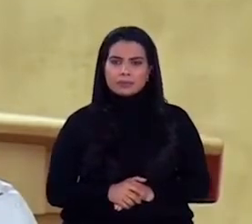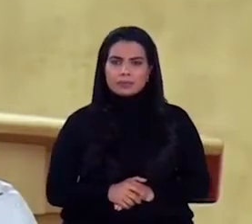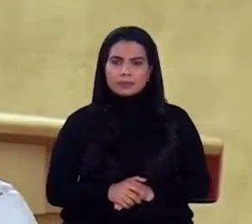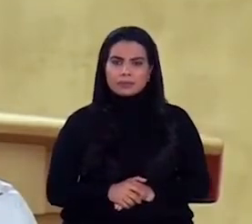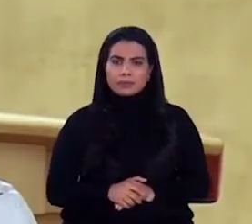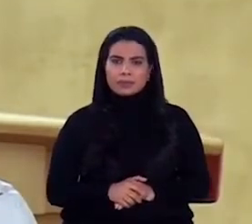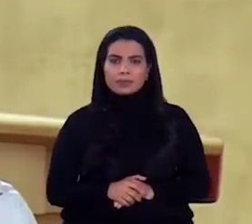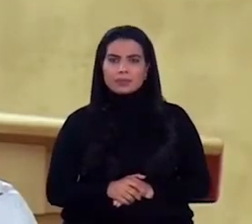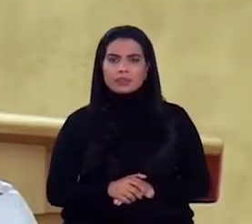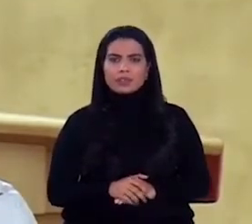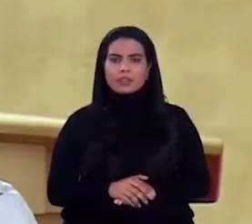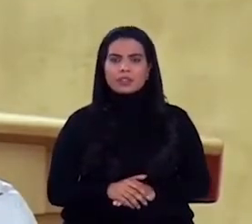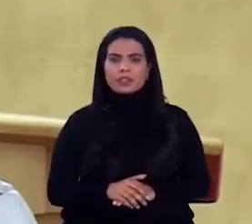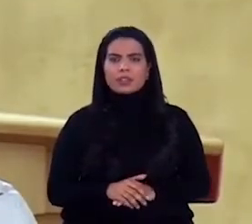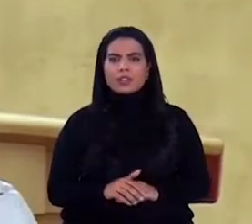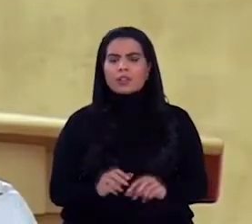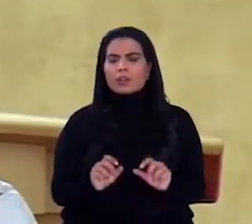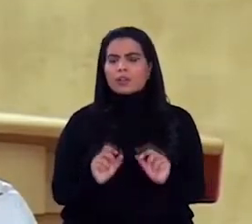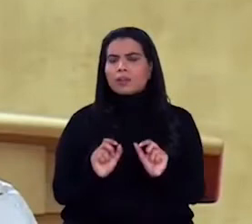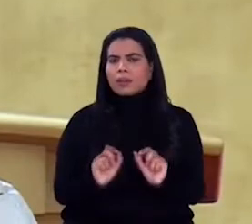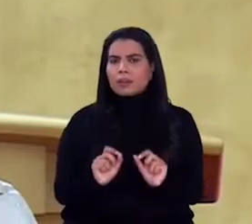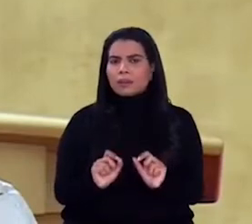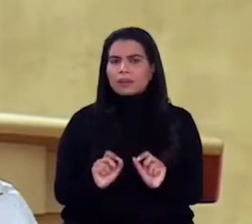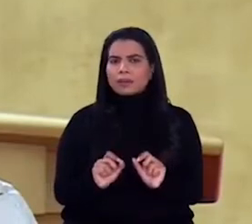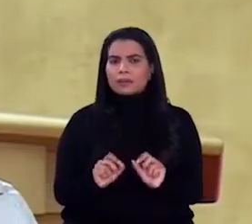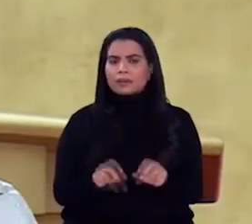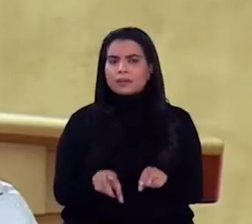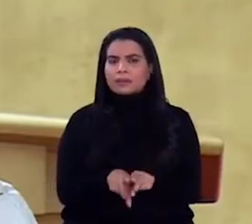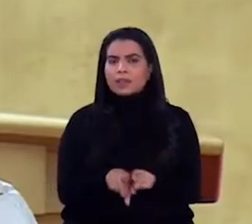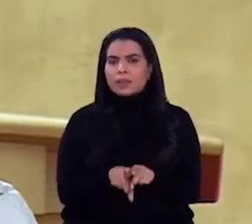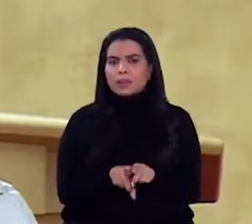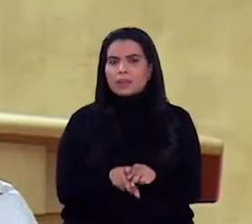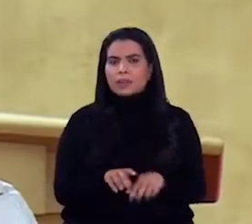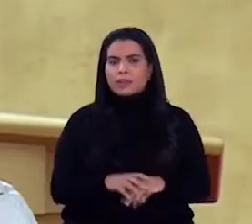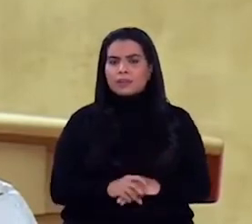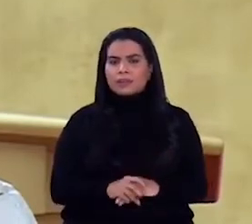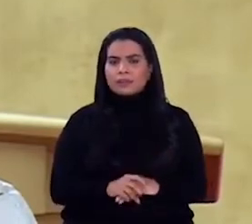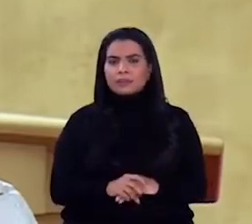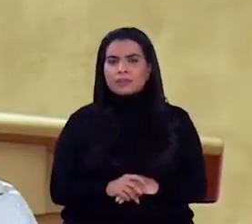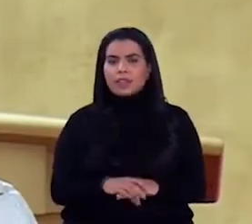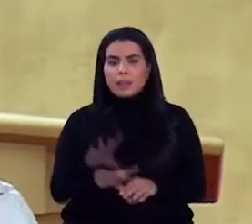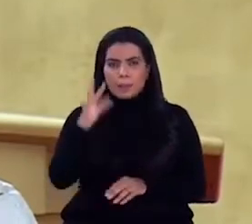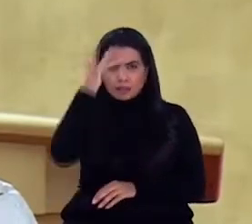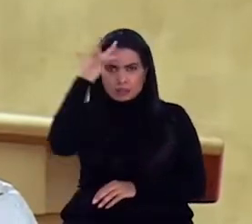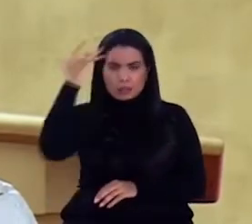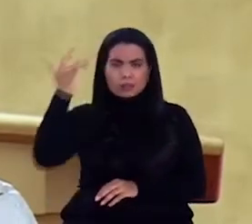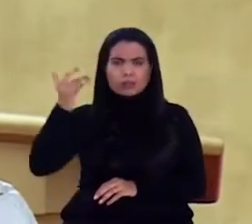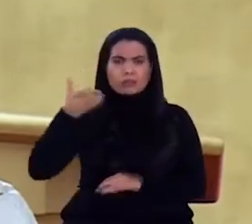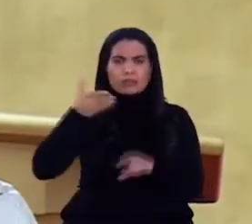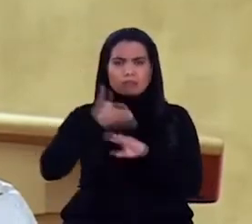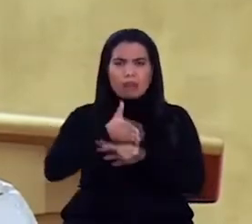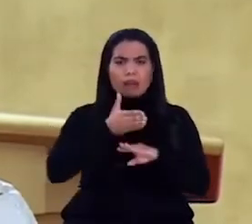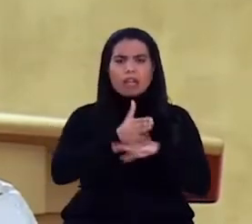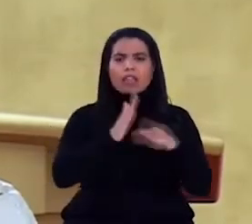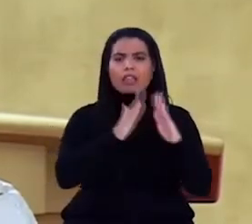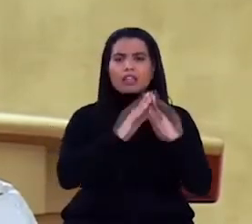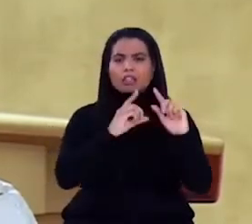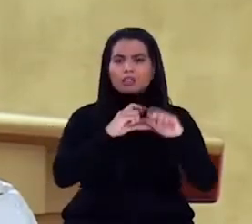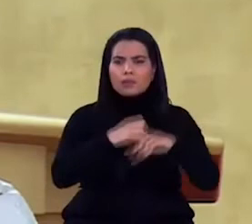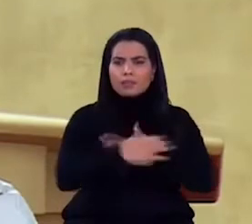qui ont été reportés par des personnes de l'église des personnes ancien de l'église